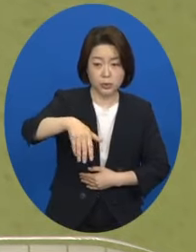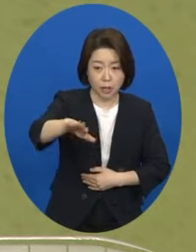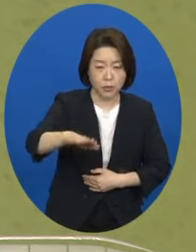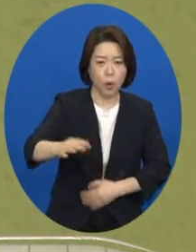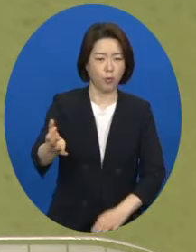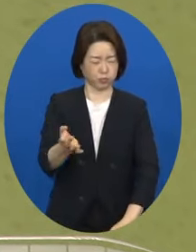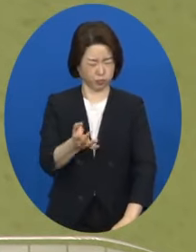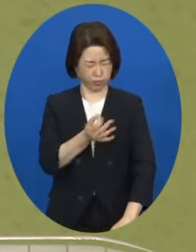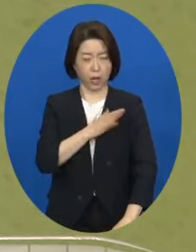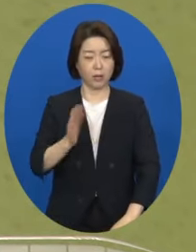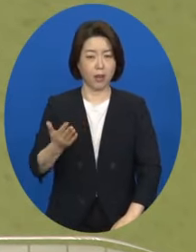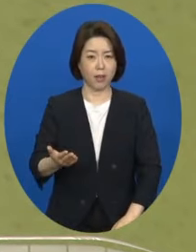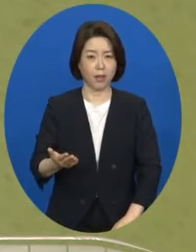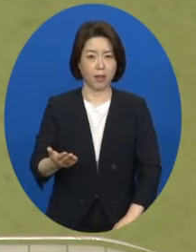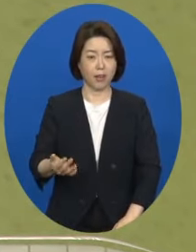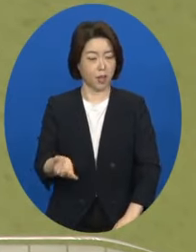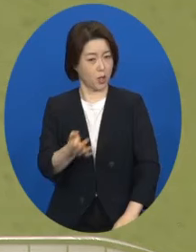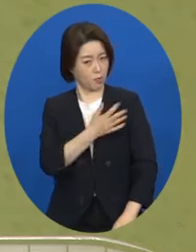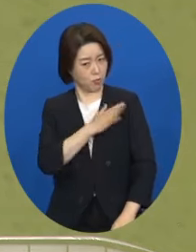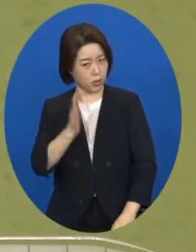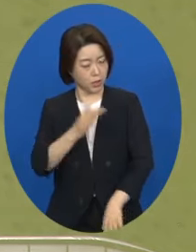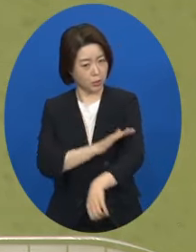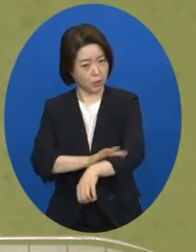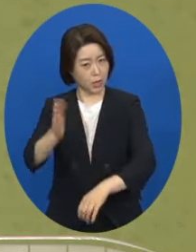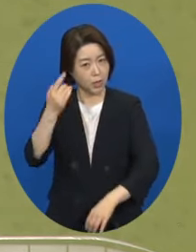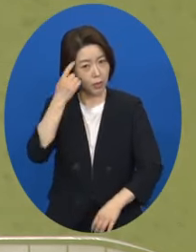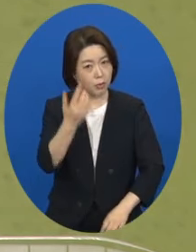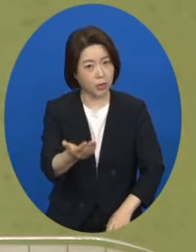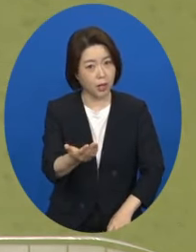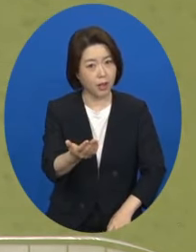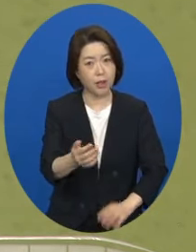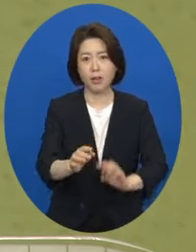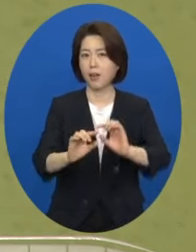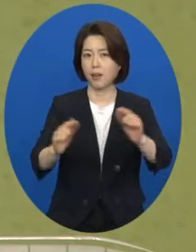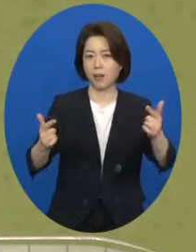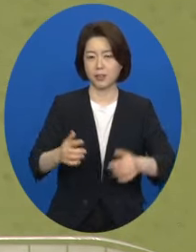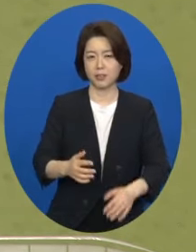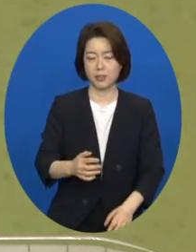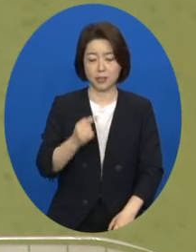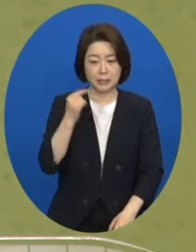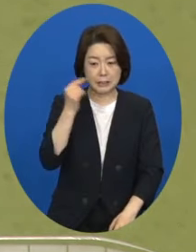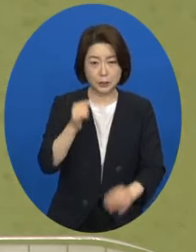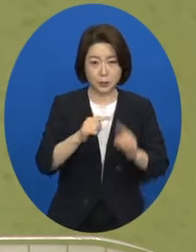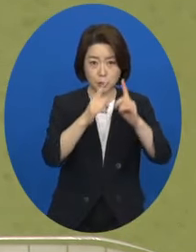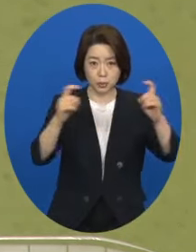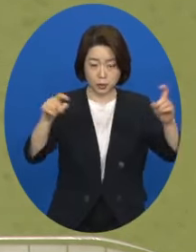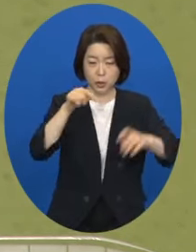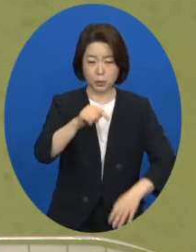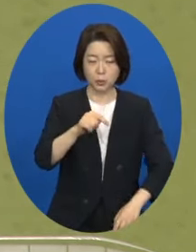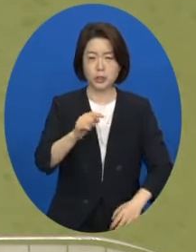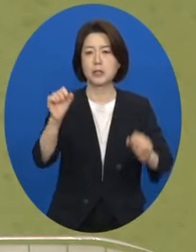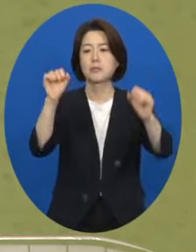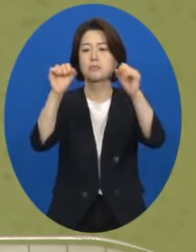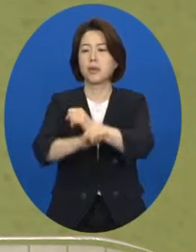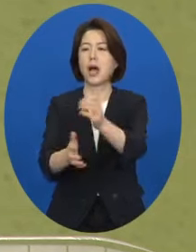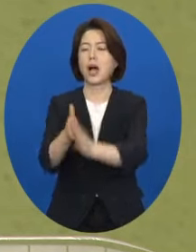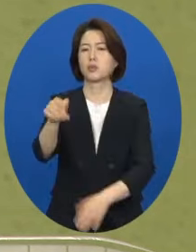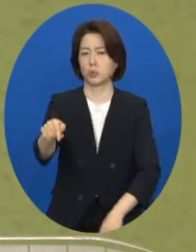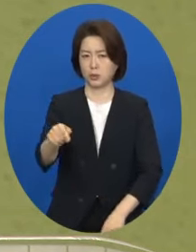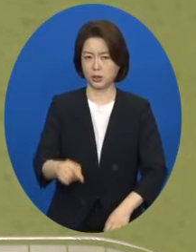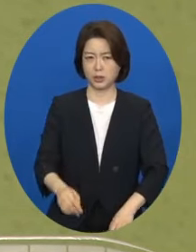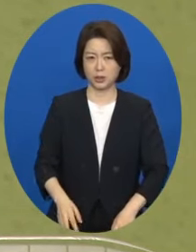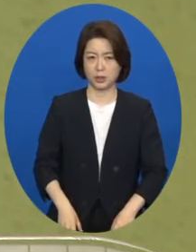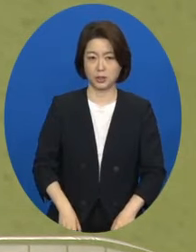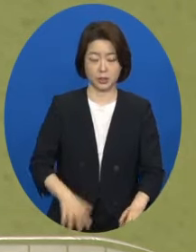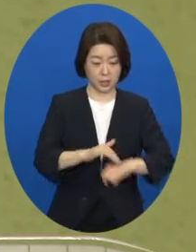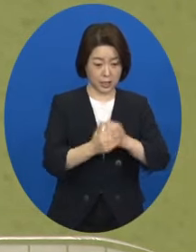돼요. 여러분 부자가 되면 잘 된 겁니까? 여러분 그렇지 않습니다. 소돔과 고모라는 결국 망할 도시였어요. 그러니까 성경에 보면요